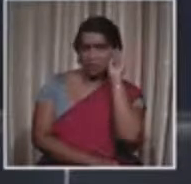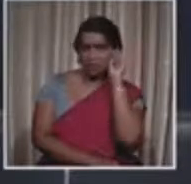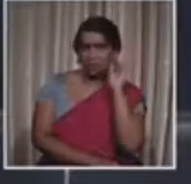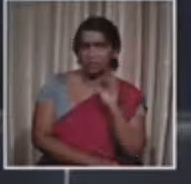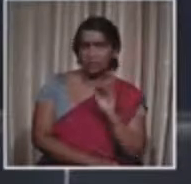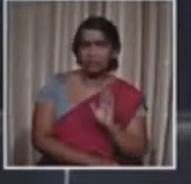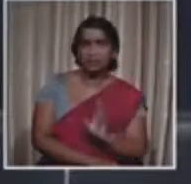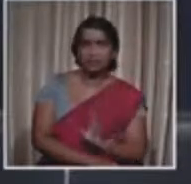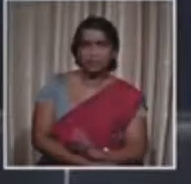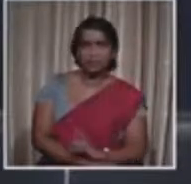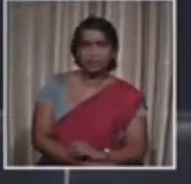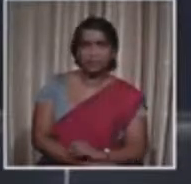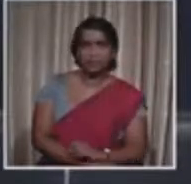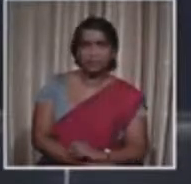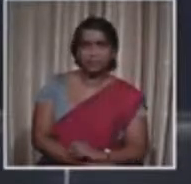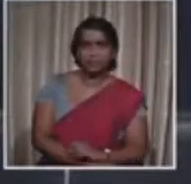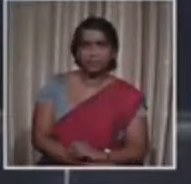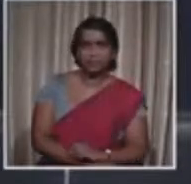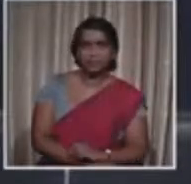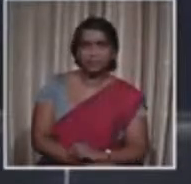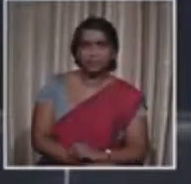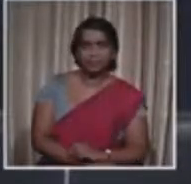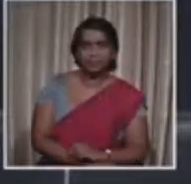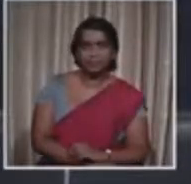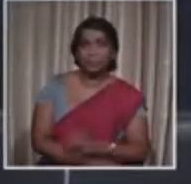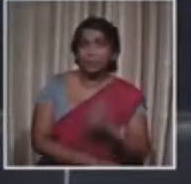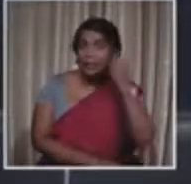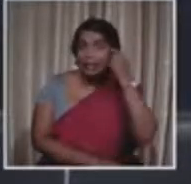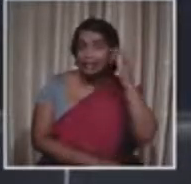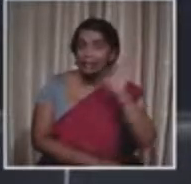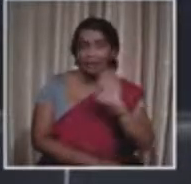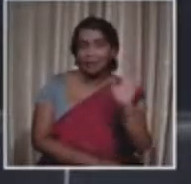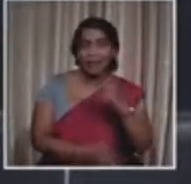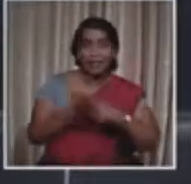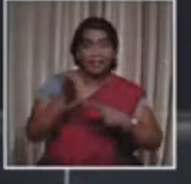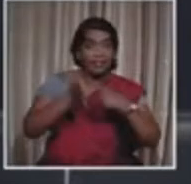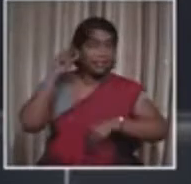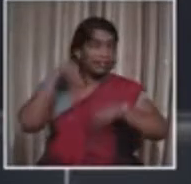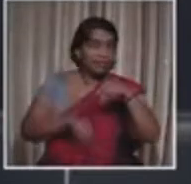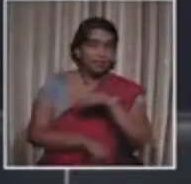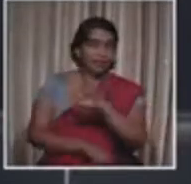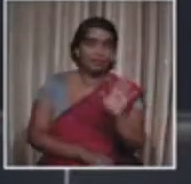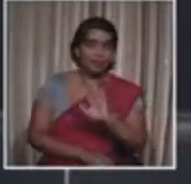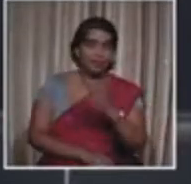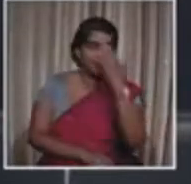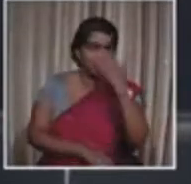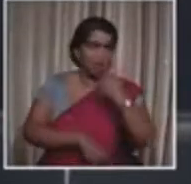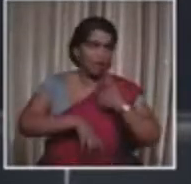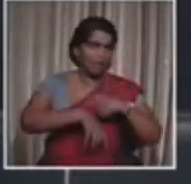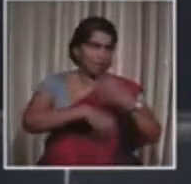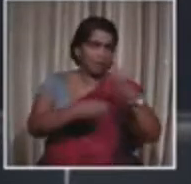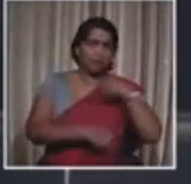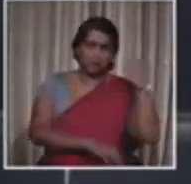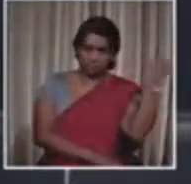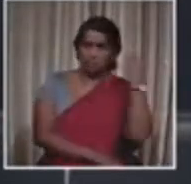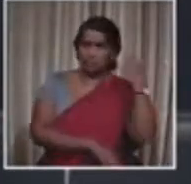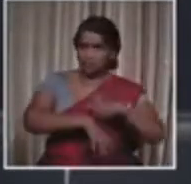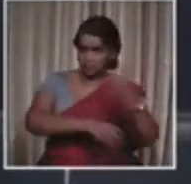ne metana nikam hitanne pa meka deshapalana me ekak kiyala apita karuna kala awasthawa denna katha